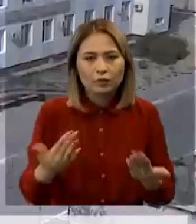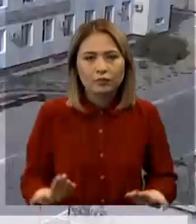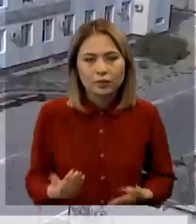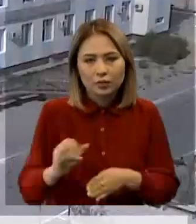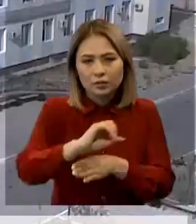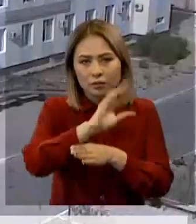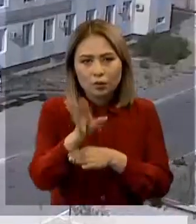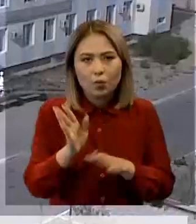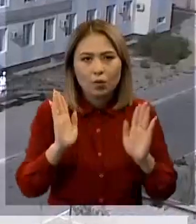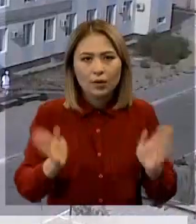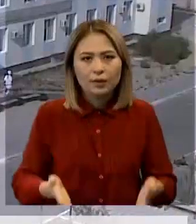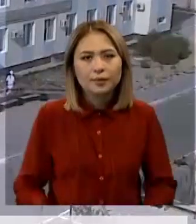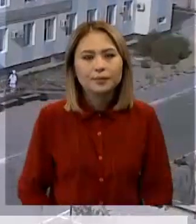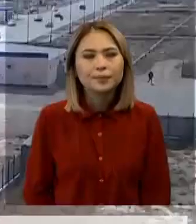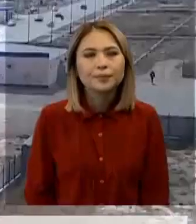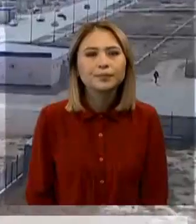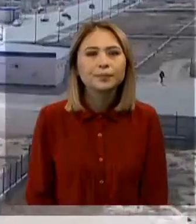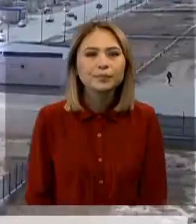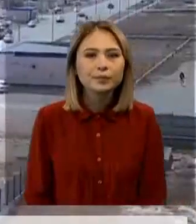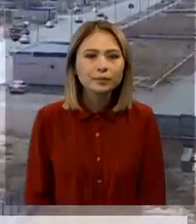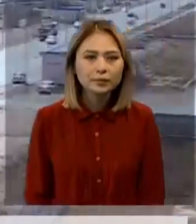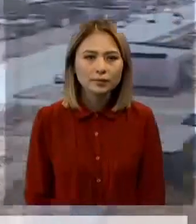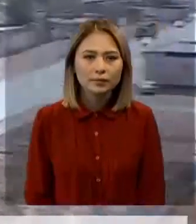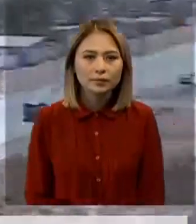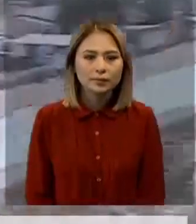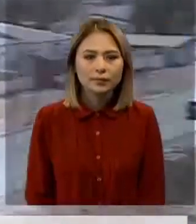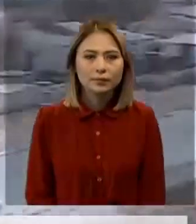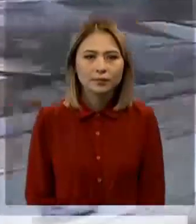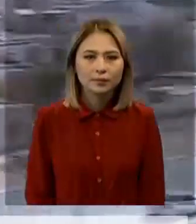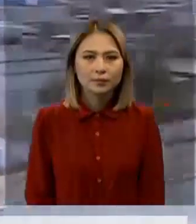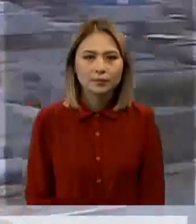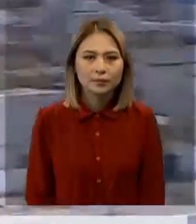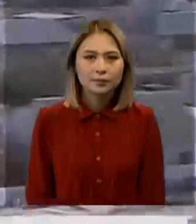жоспарланған. Ерма Шықбаева, Рент Үсөлиев, Маңғыстау облысы, Хабар 24.